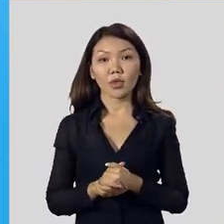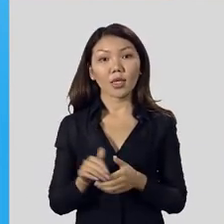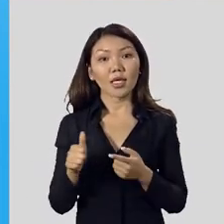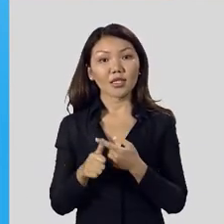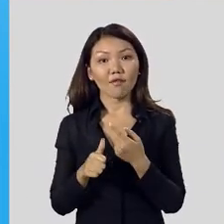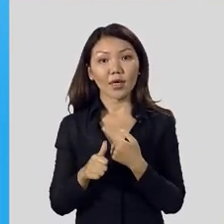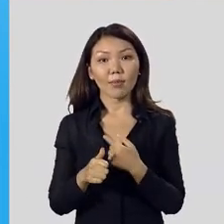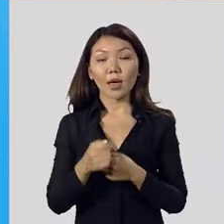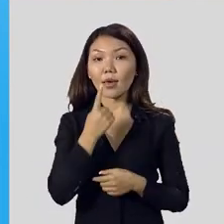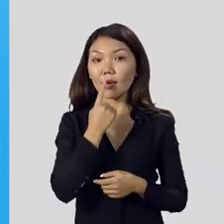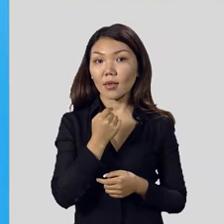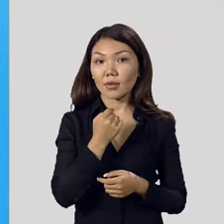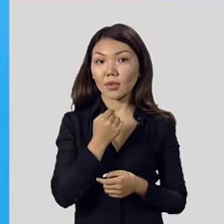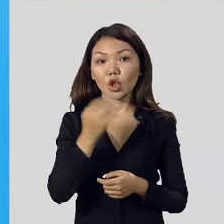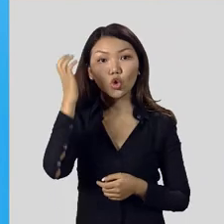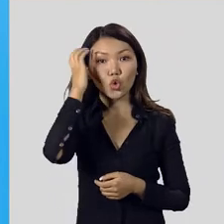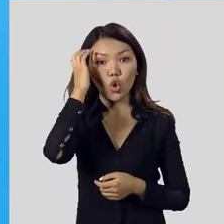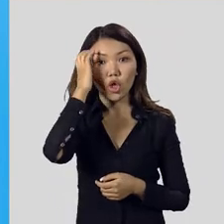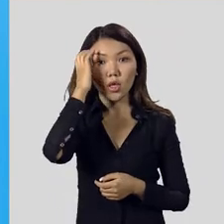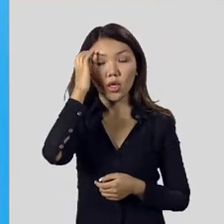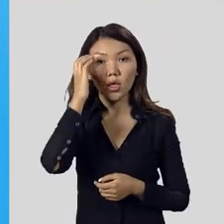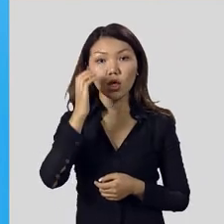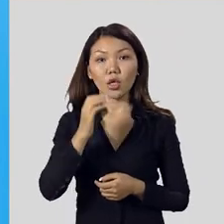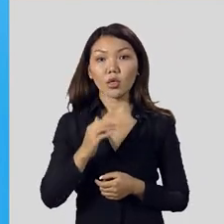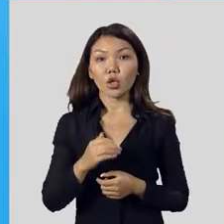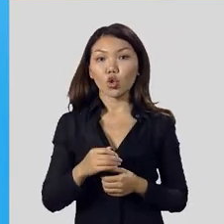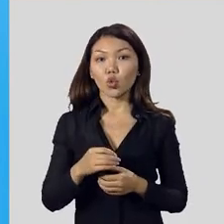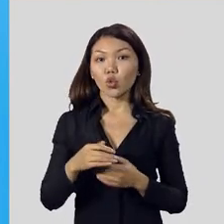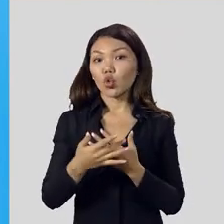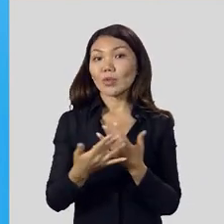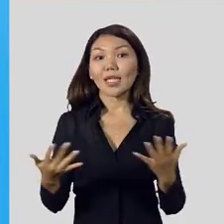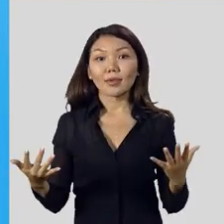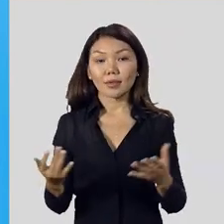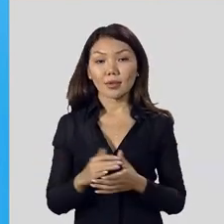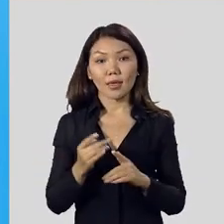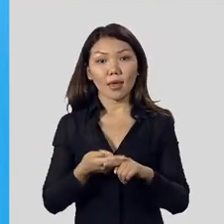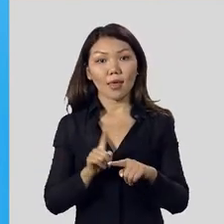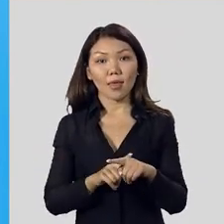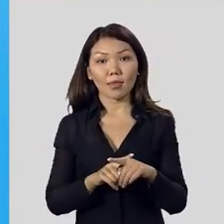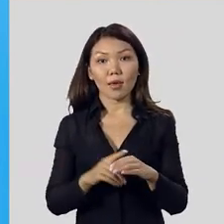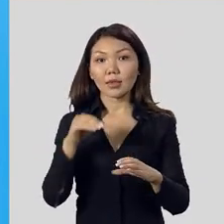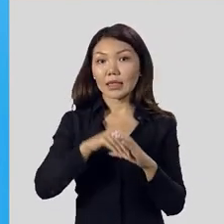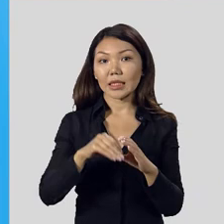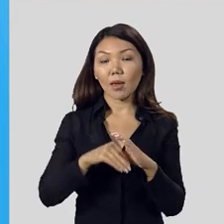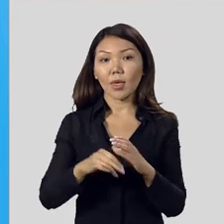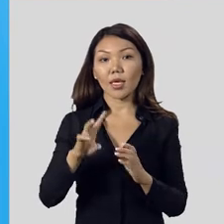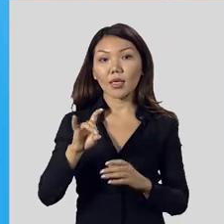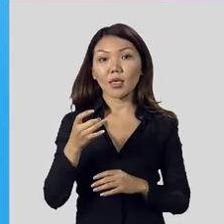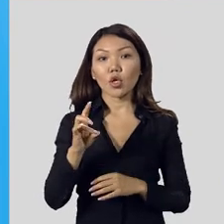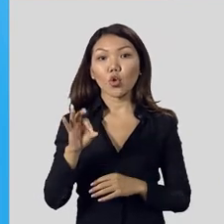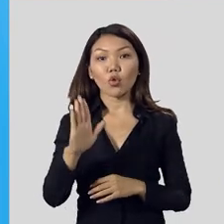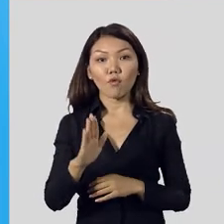называемые красная и черная субстанции. Это скопление нейронов,